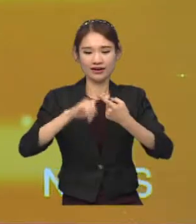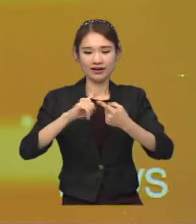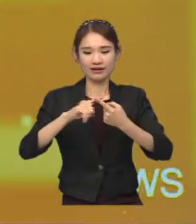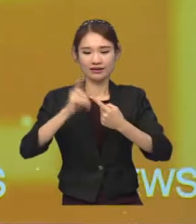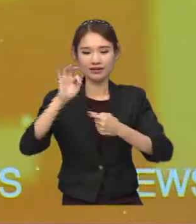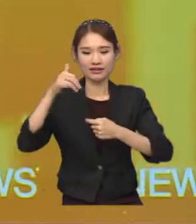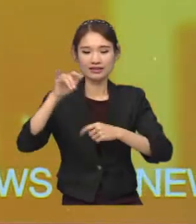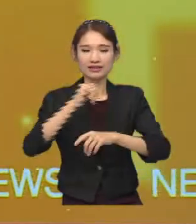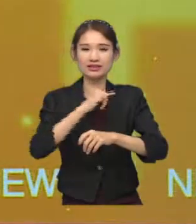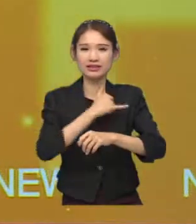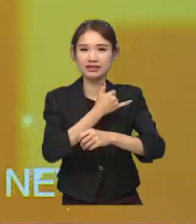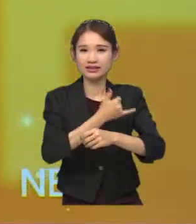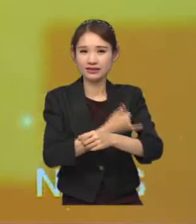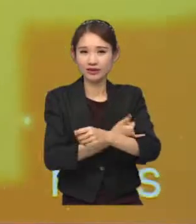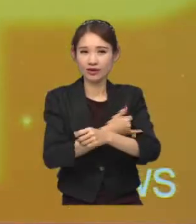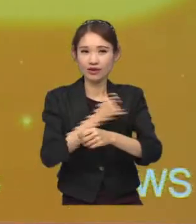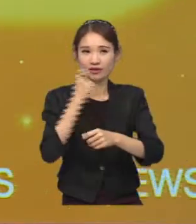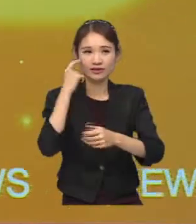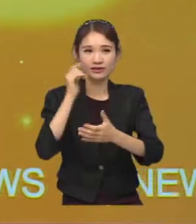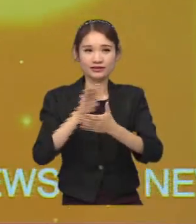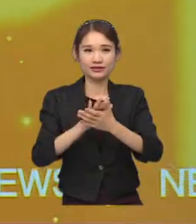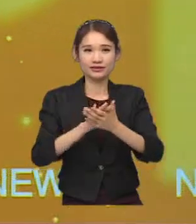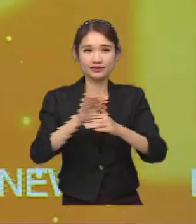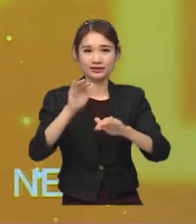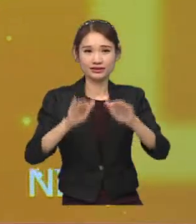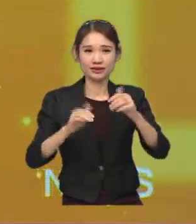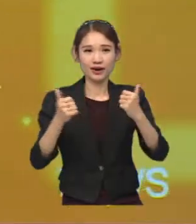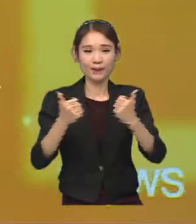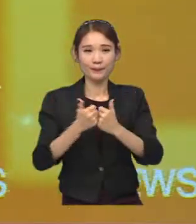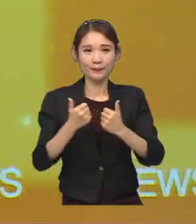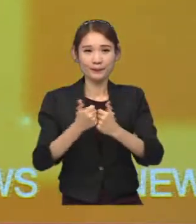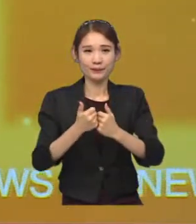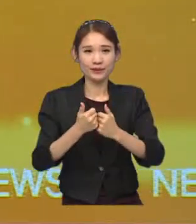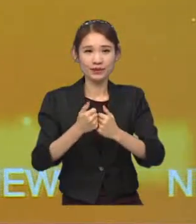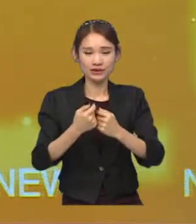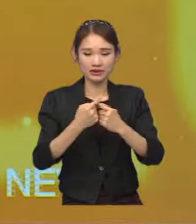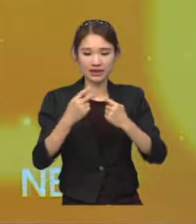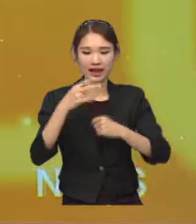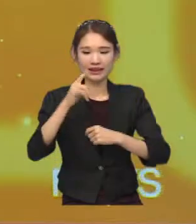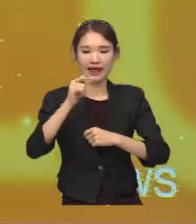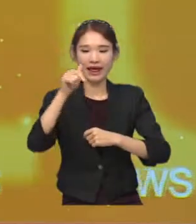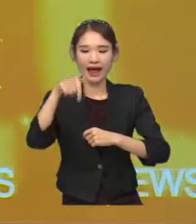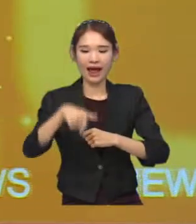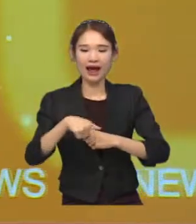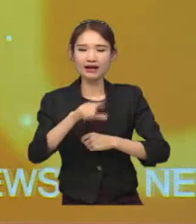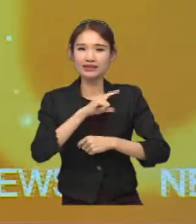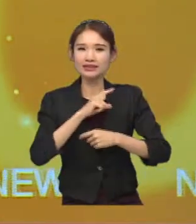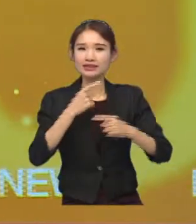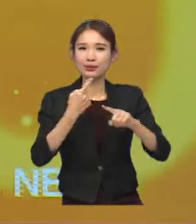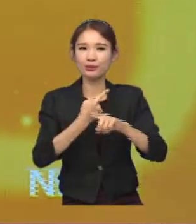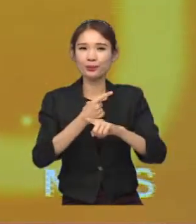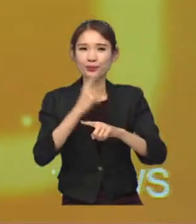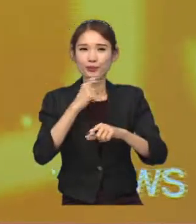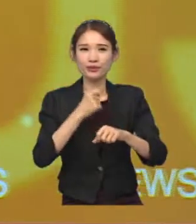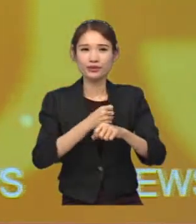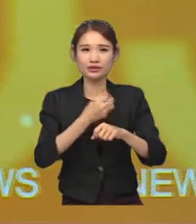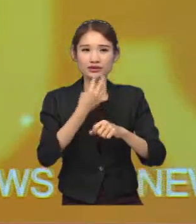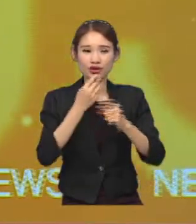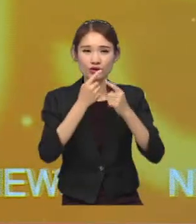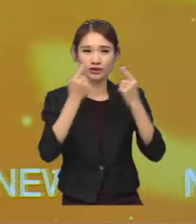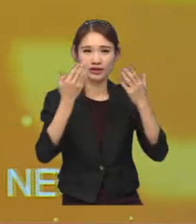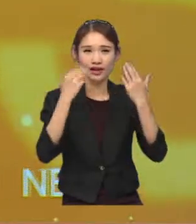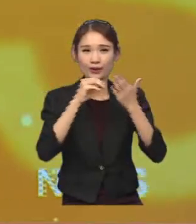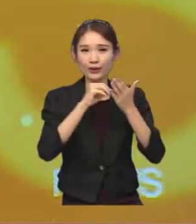풍습이 있어서 학생들이 자기를 대학 이라는 용어로 포장 해 버렸던 경우입니다 4 서울에 있는 대학을 간